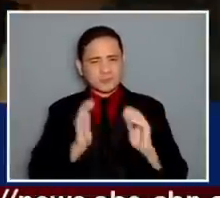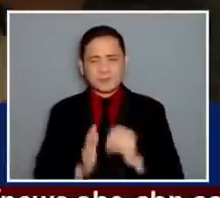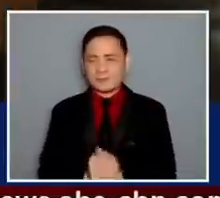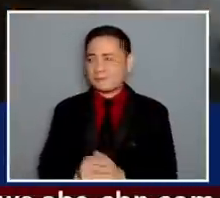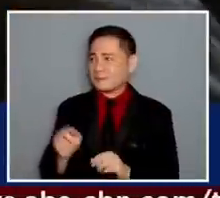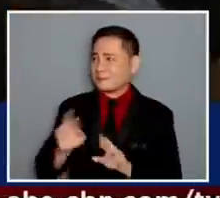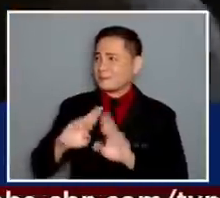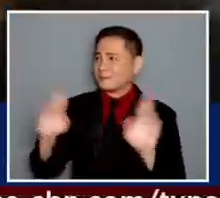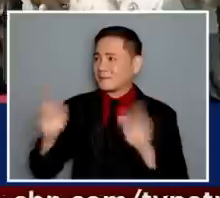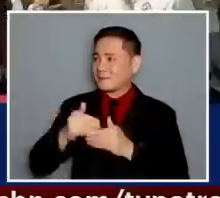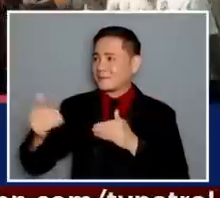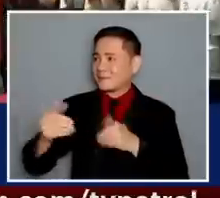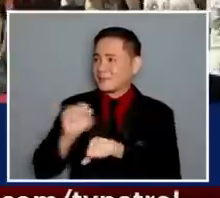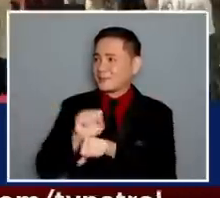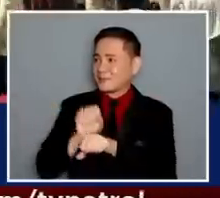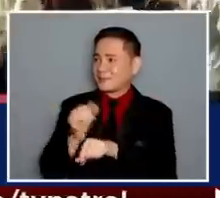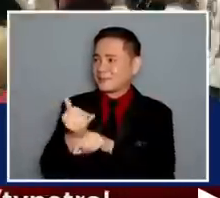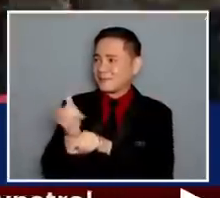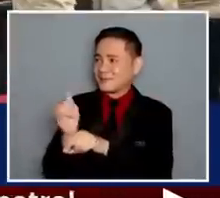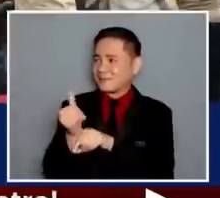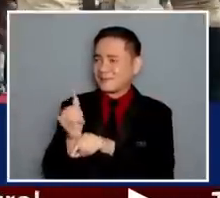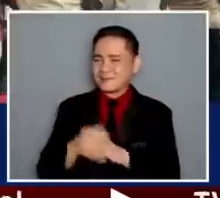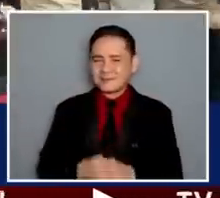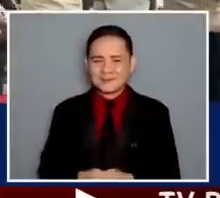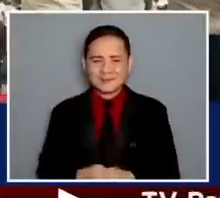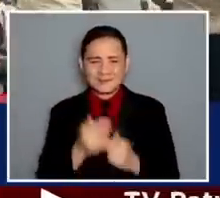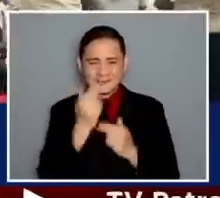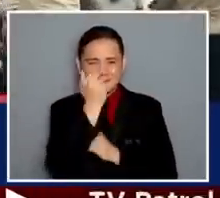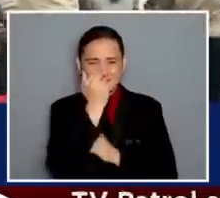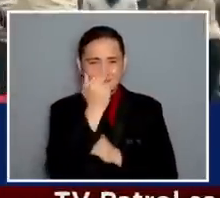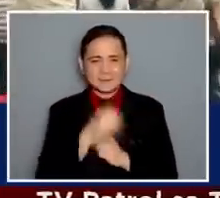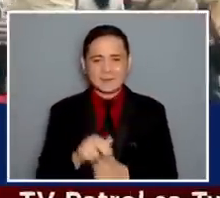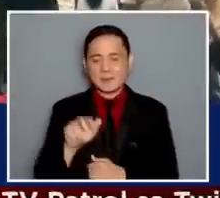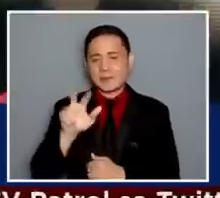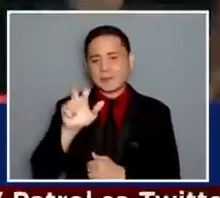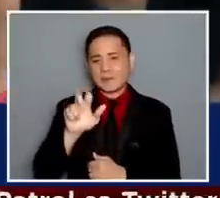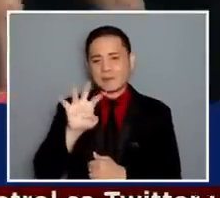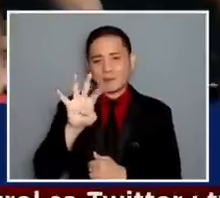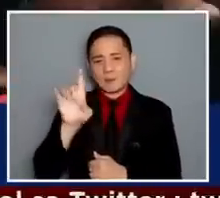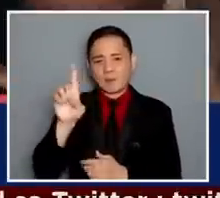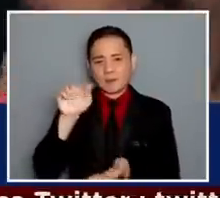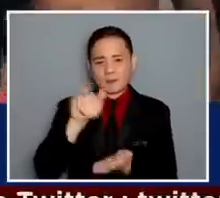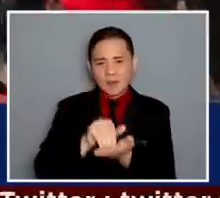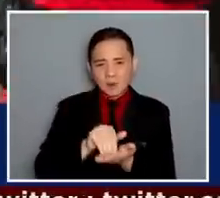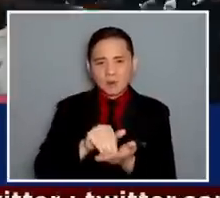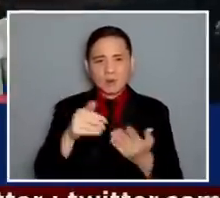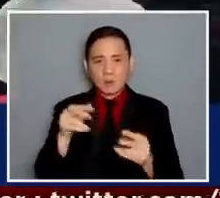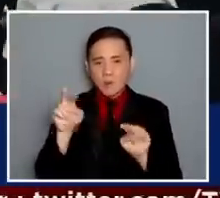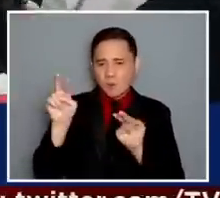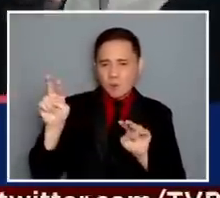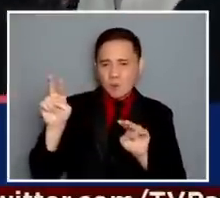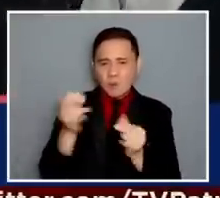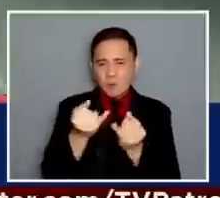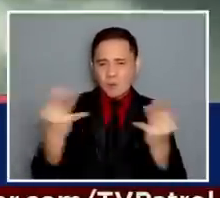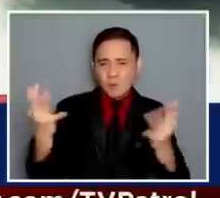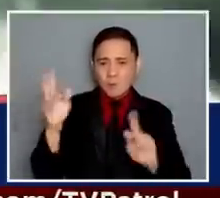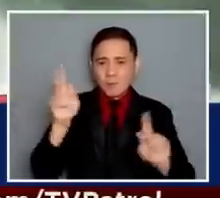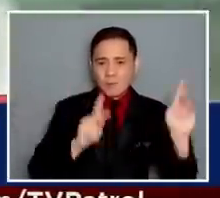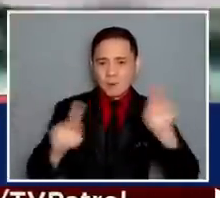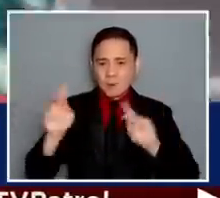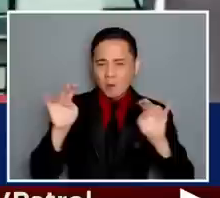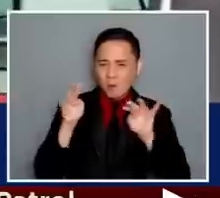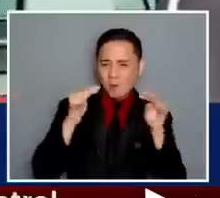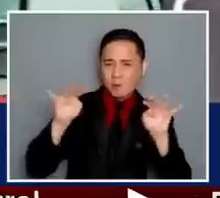direct. Umabot ng mahigit 341,000 ang concurrent viewers o yung sabay-sabay na